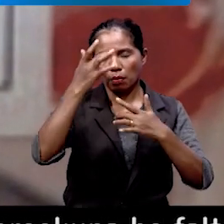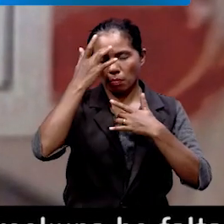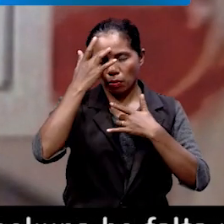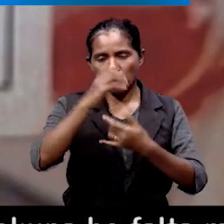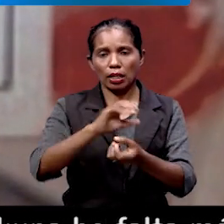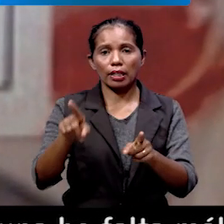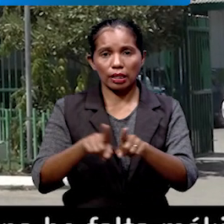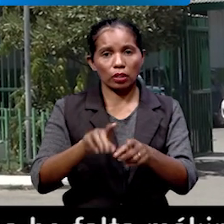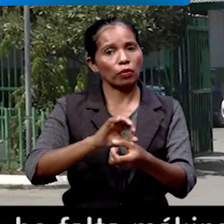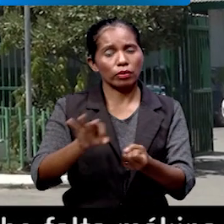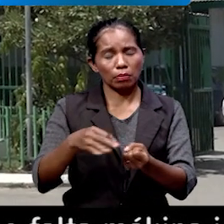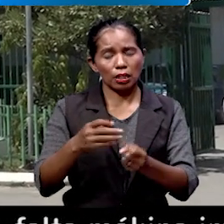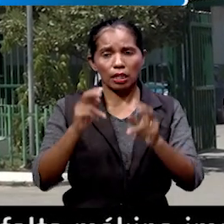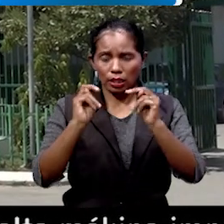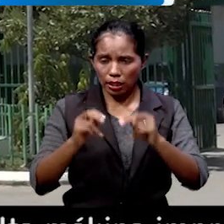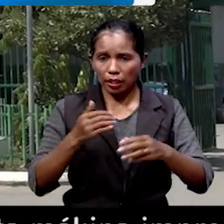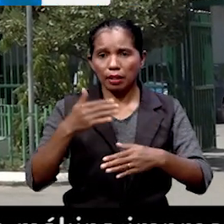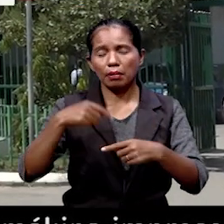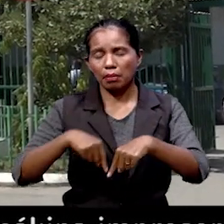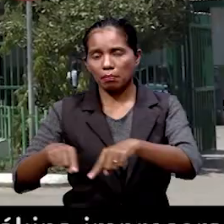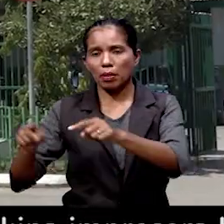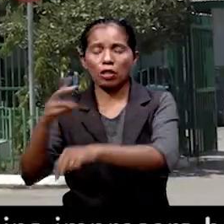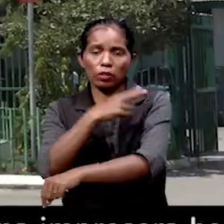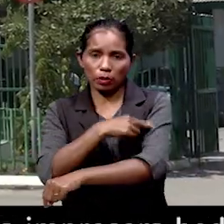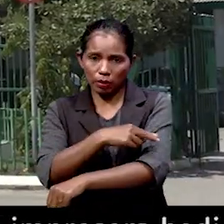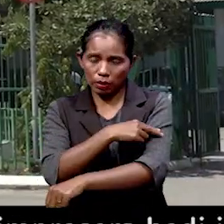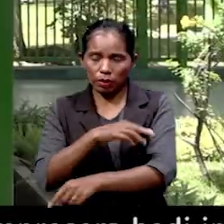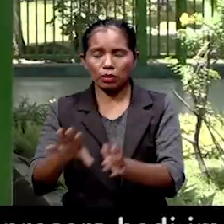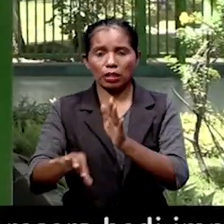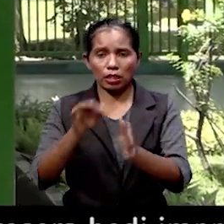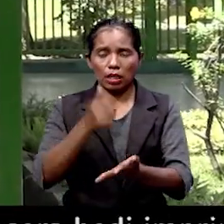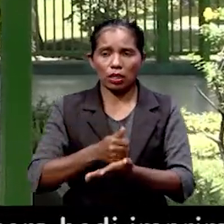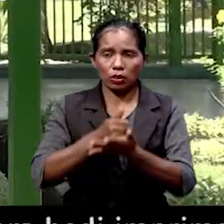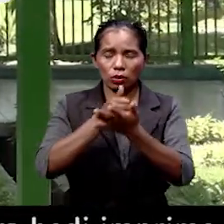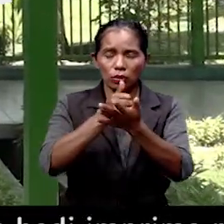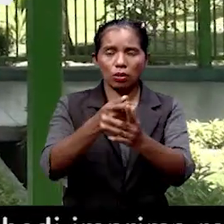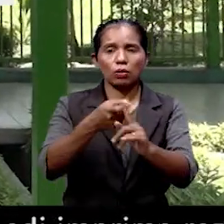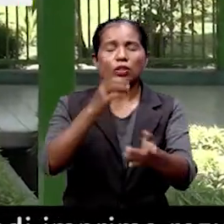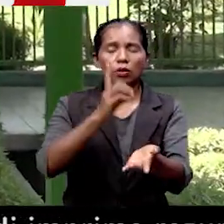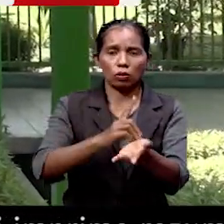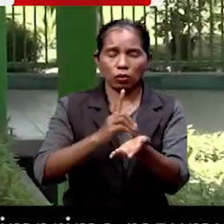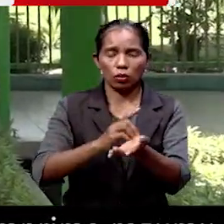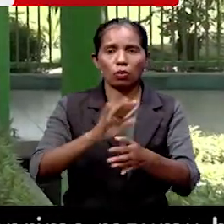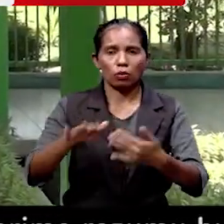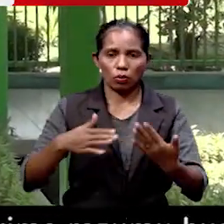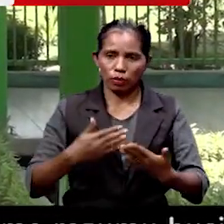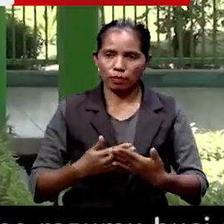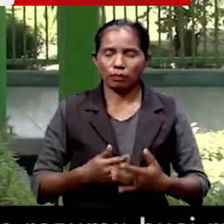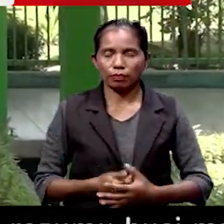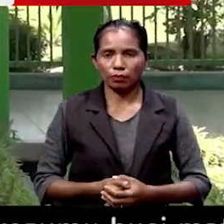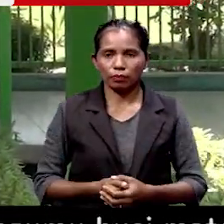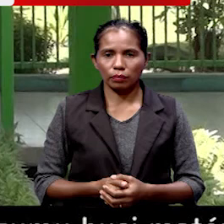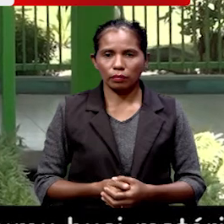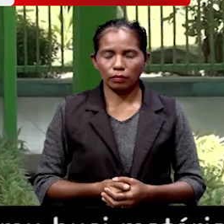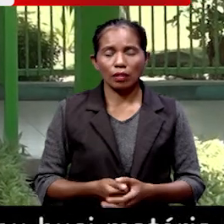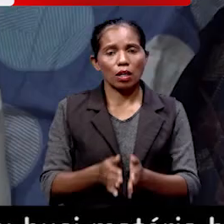Covid-19, tem que hakat baia facilidade de saúde, ori retan atendimento russo profissional saúde sira. E aproveita a oportunidade